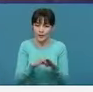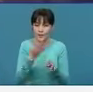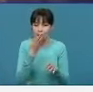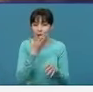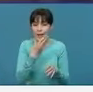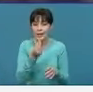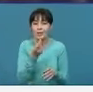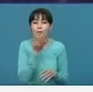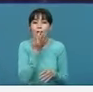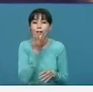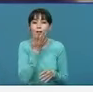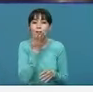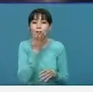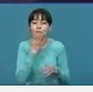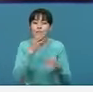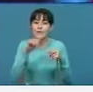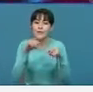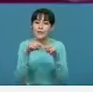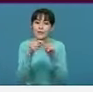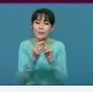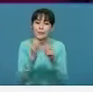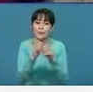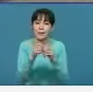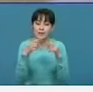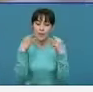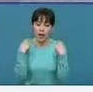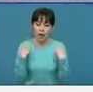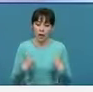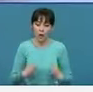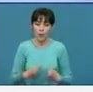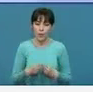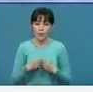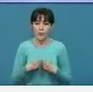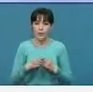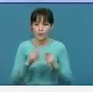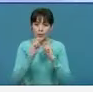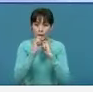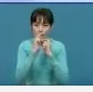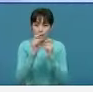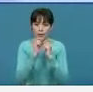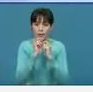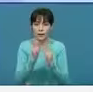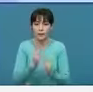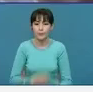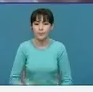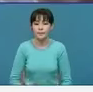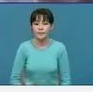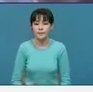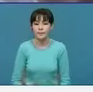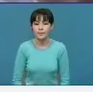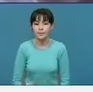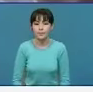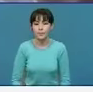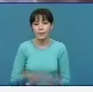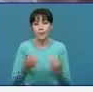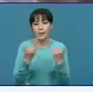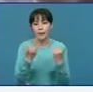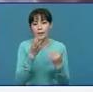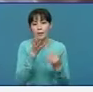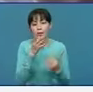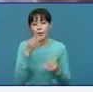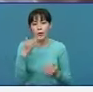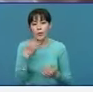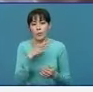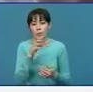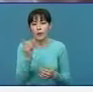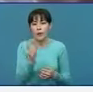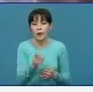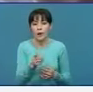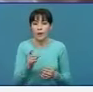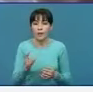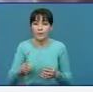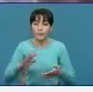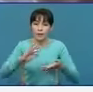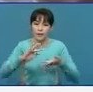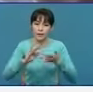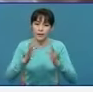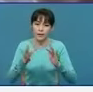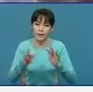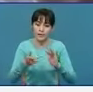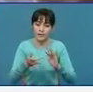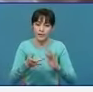ұлттық нақышта зерделенген бойтұмарды тарту етті. Қазіргі заманда көбінде адамдар интернет желісі